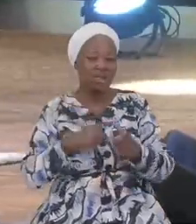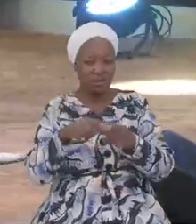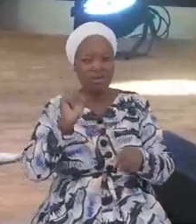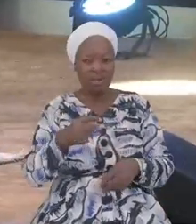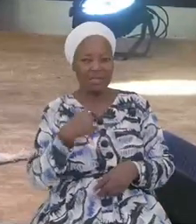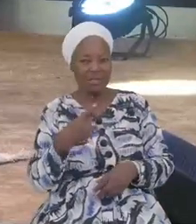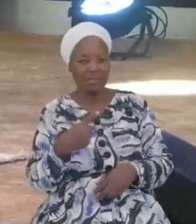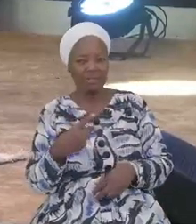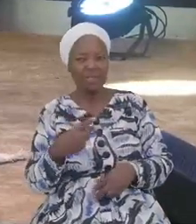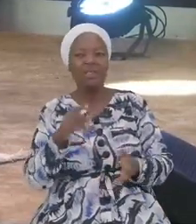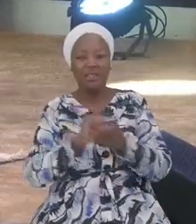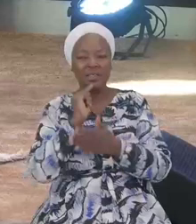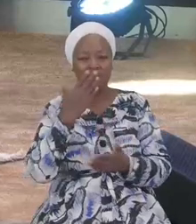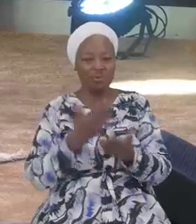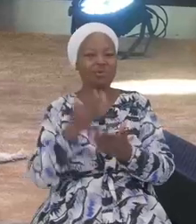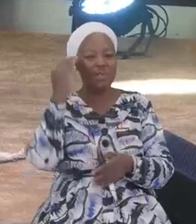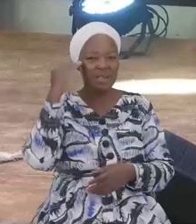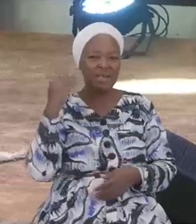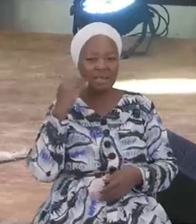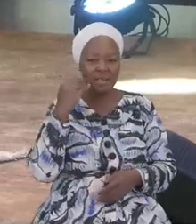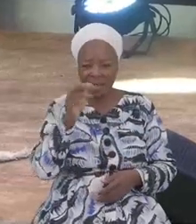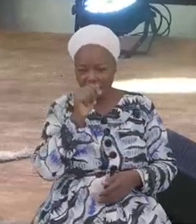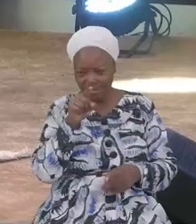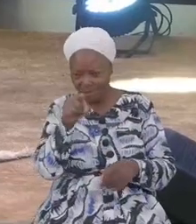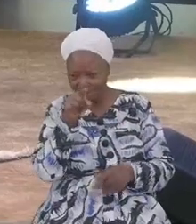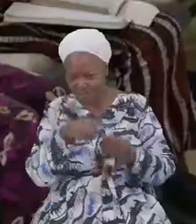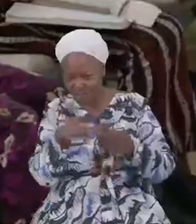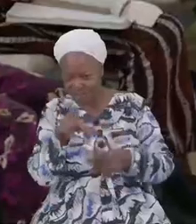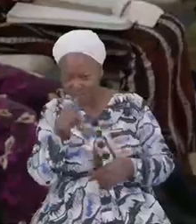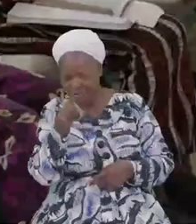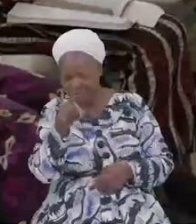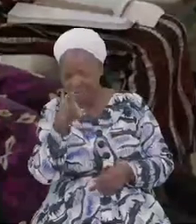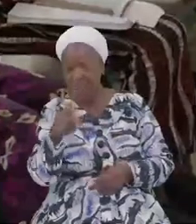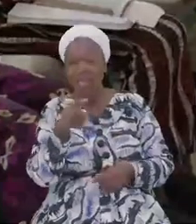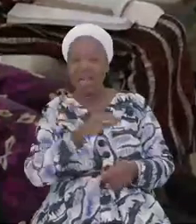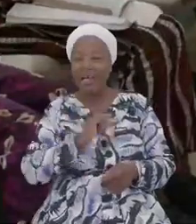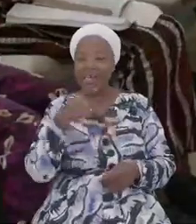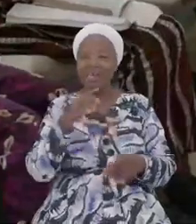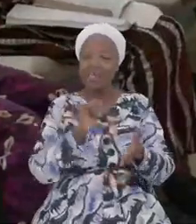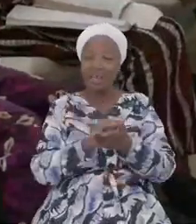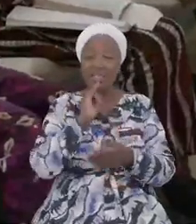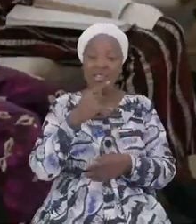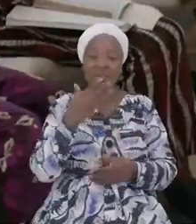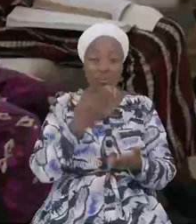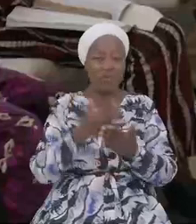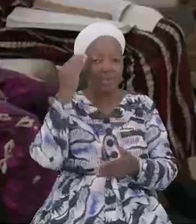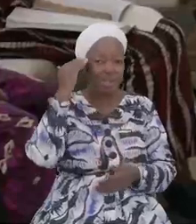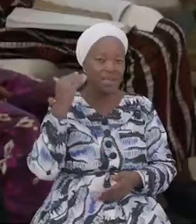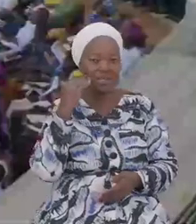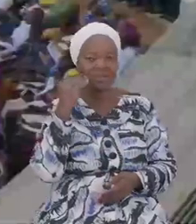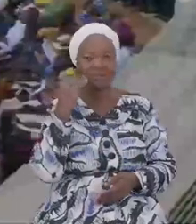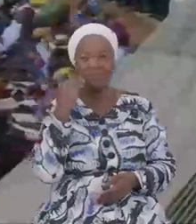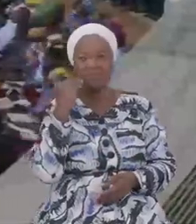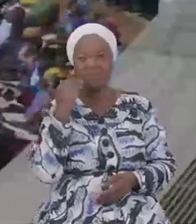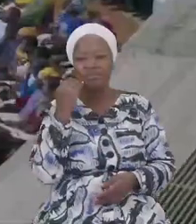vous-même que voici la tête. Je m'adresse à vous, je suis en train de vous indexer. Je dis, je pointe à vous. Vous pouvez dire, c'est la tête, voici